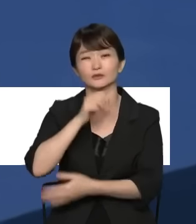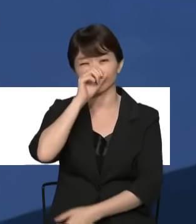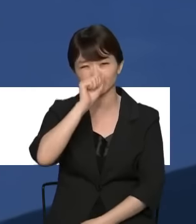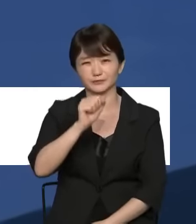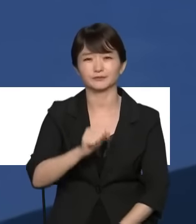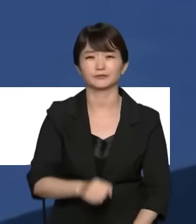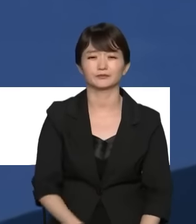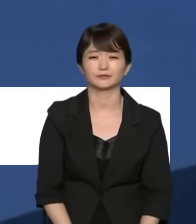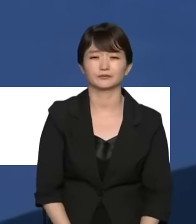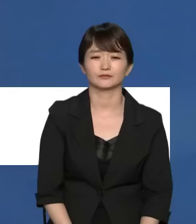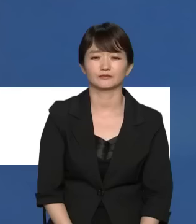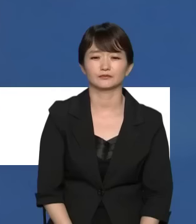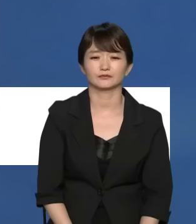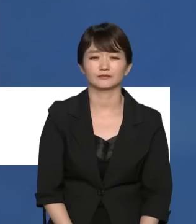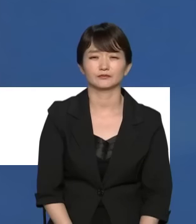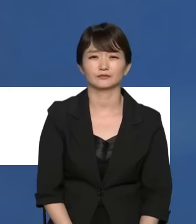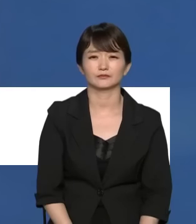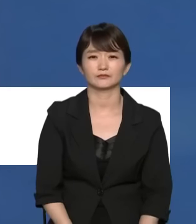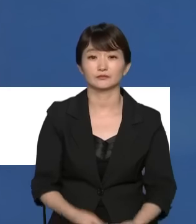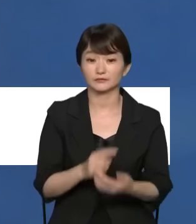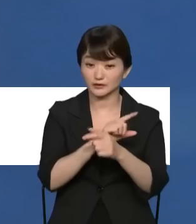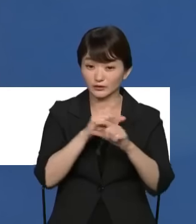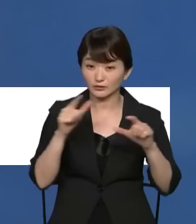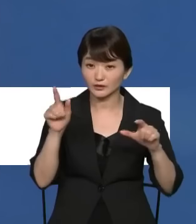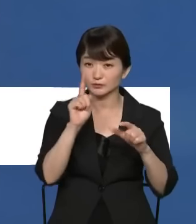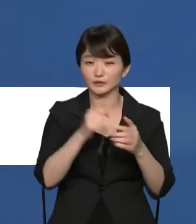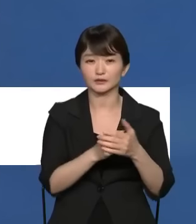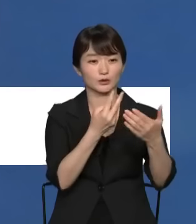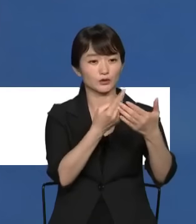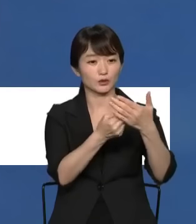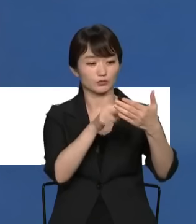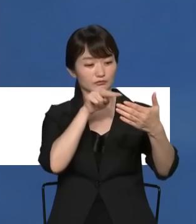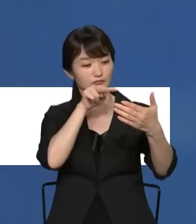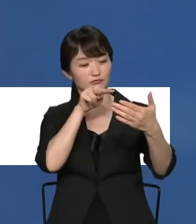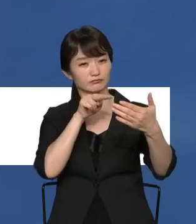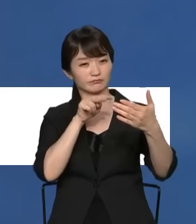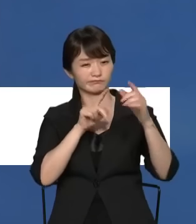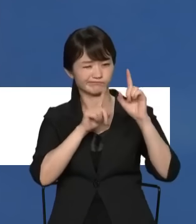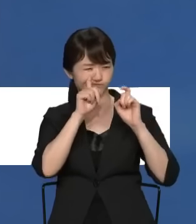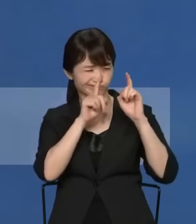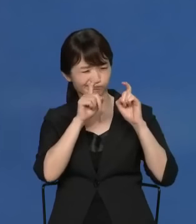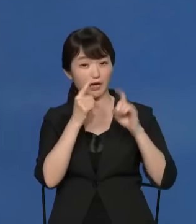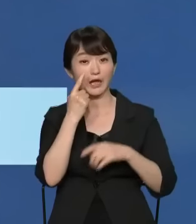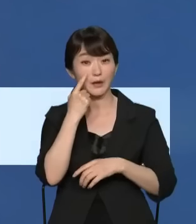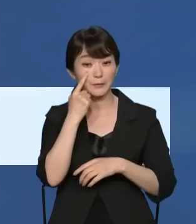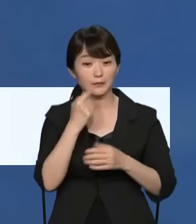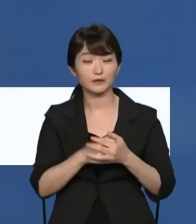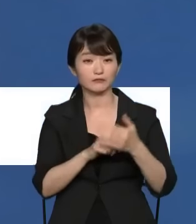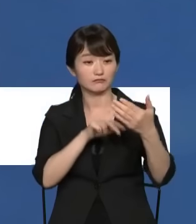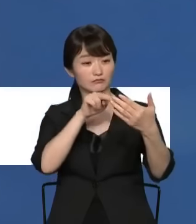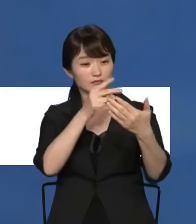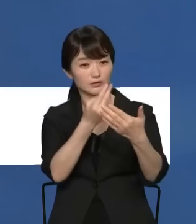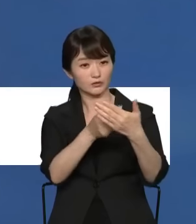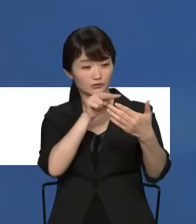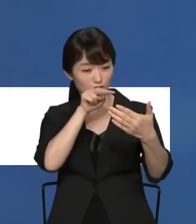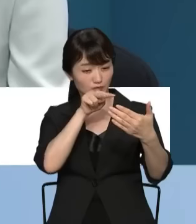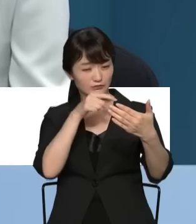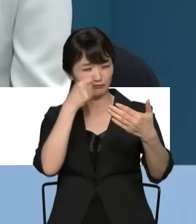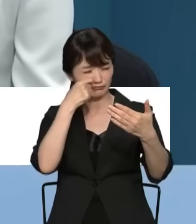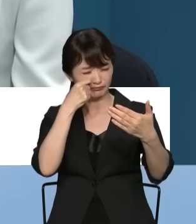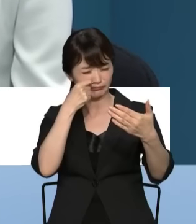그러다 보니까 그런 여러 가지 뭐 거울 보고도 여러 가지 표정을 해본다거나 아니면 거울 보고 운 적도